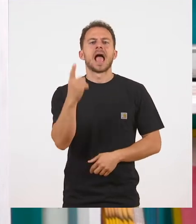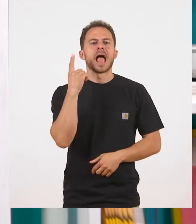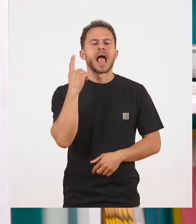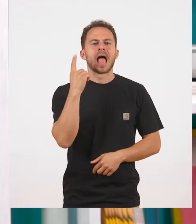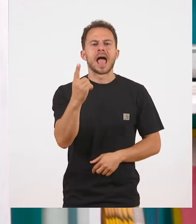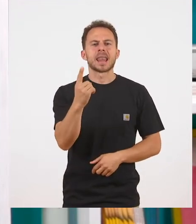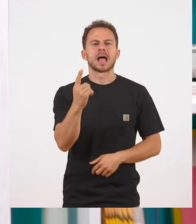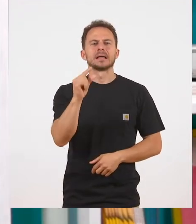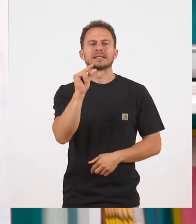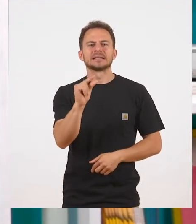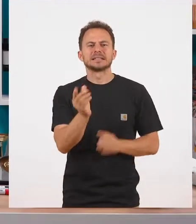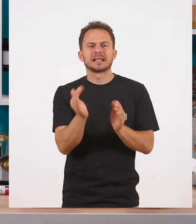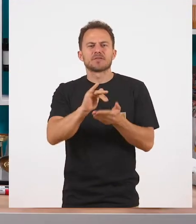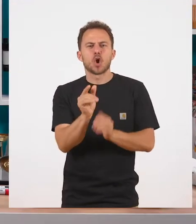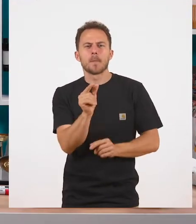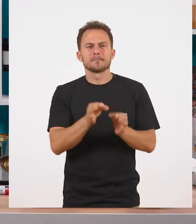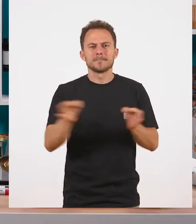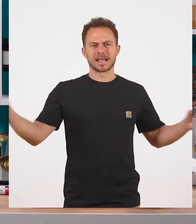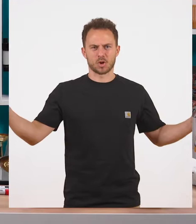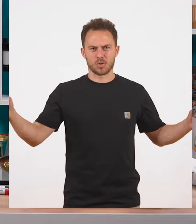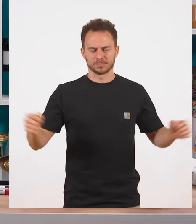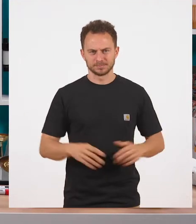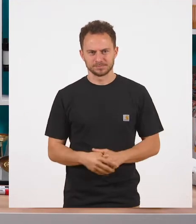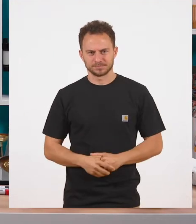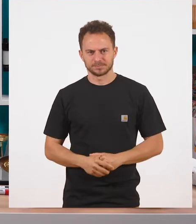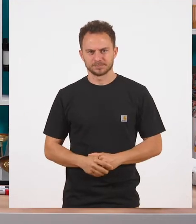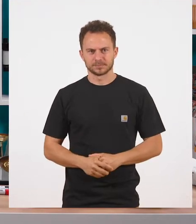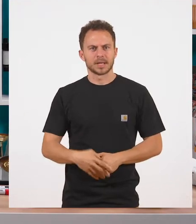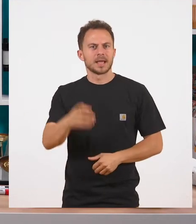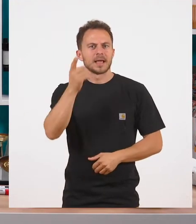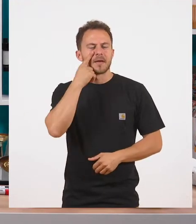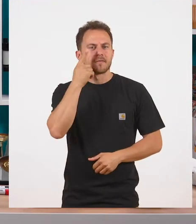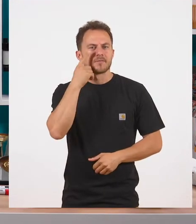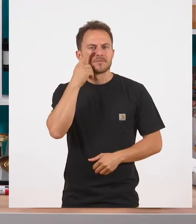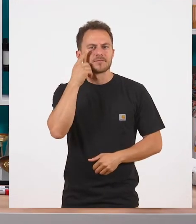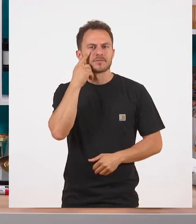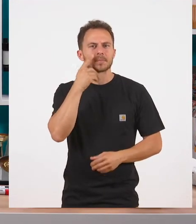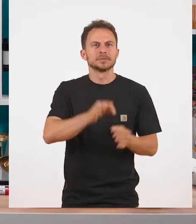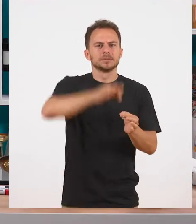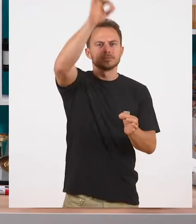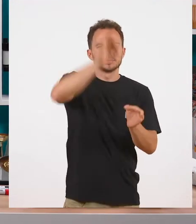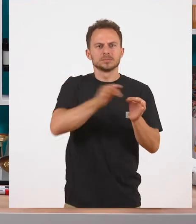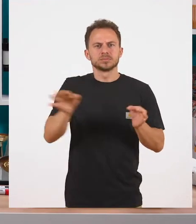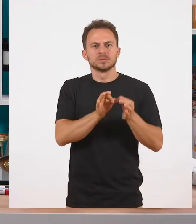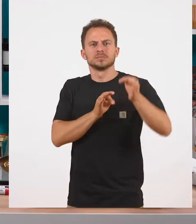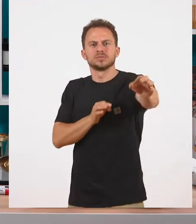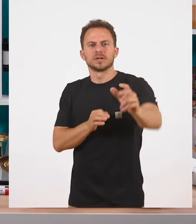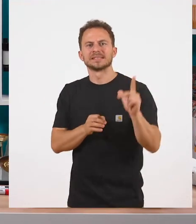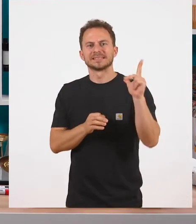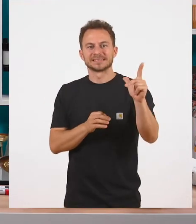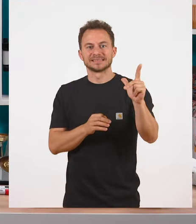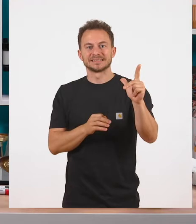μέτρο. Και γιατί λέγεται έτσι? Εδώ έχουμε ένα τρισδιάστατο σχήμα του κυβικού μέτρου. Τι